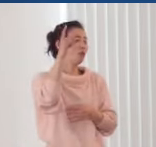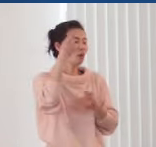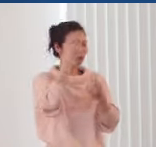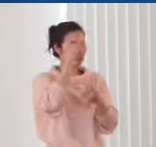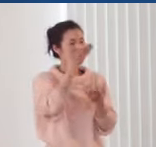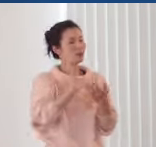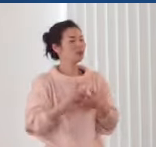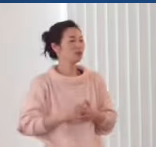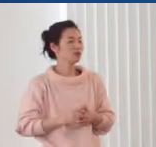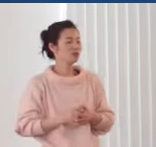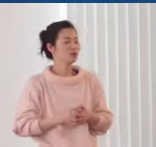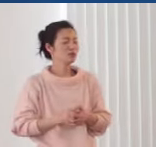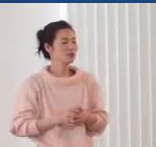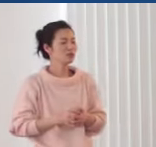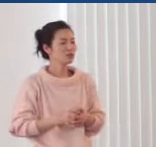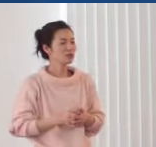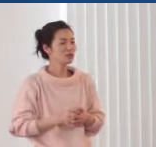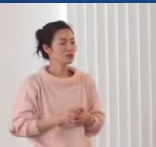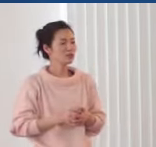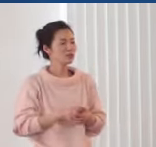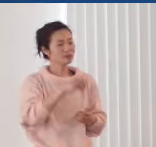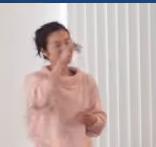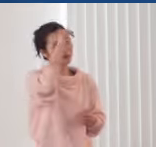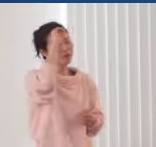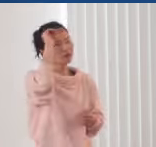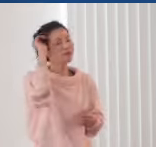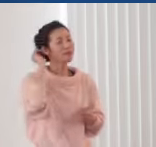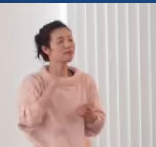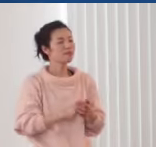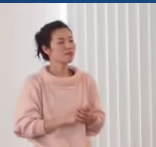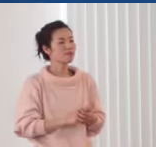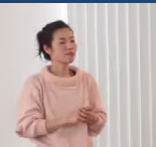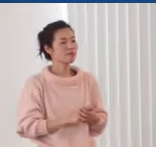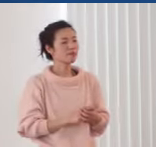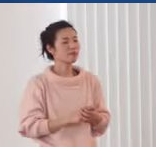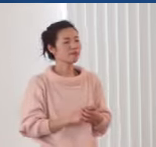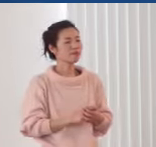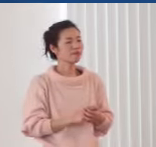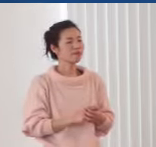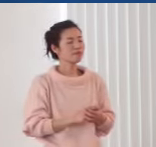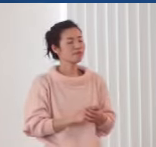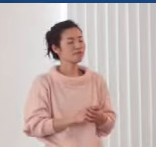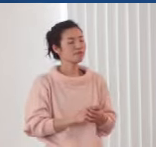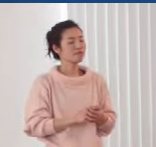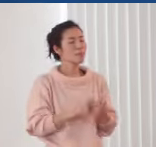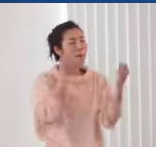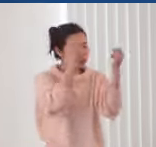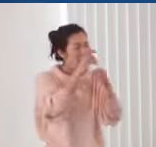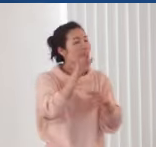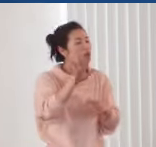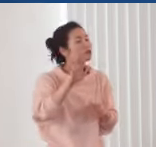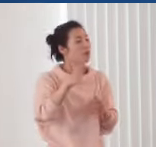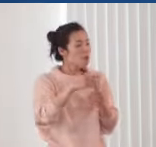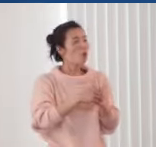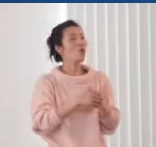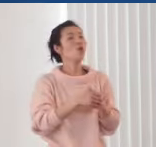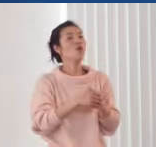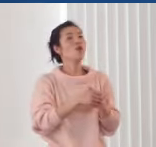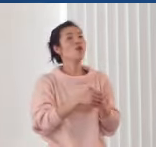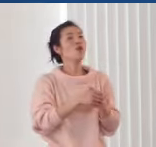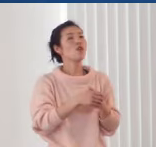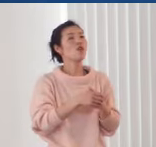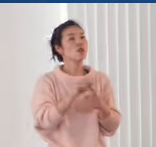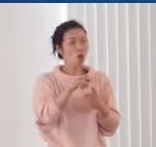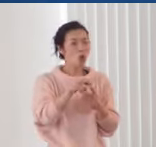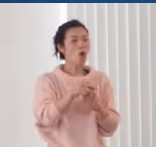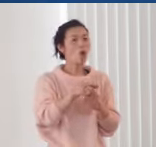私たちに願ってらっしゃることを実行しつつも失敗することもあるし、判断を誤ってしまうこともある。でも私たちがそういう方向